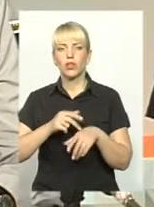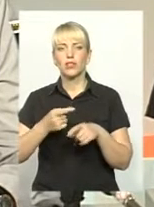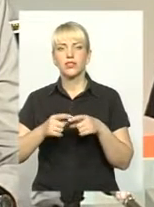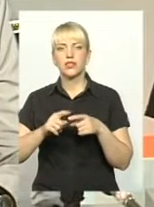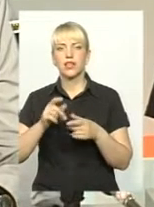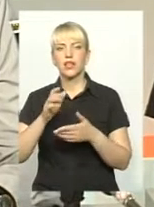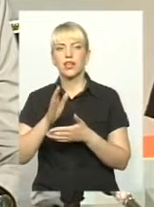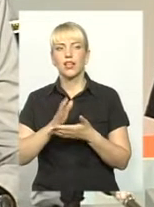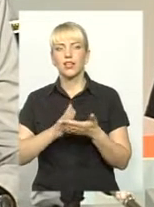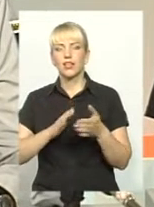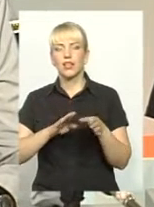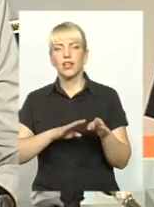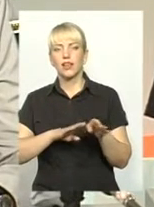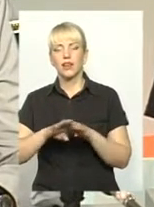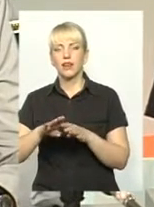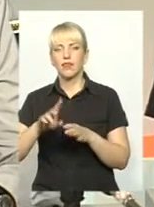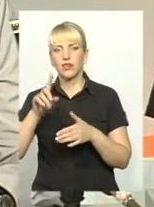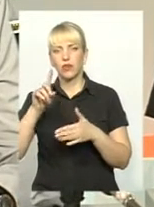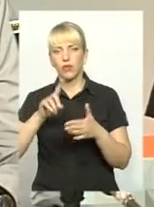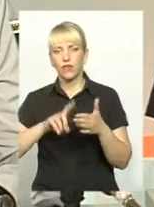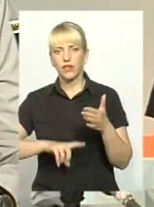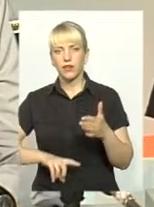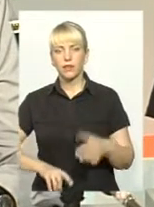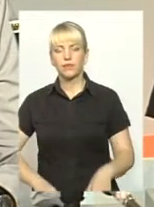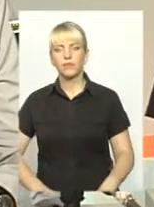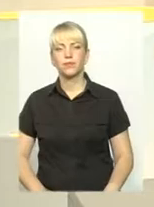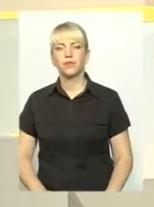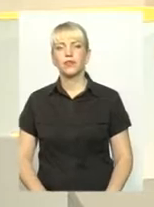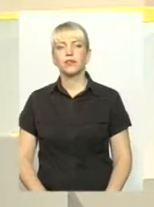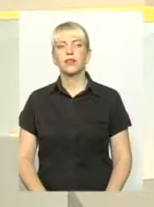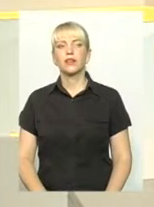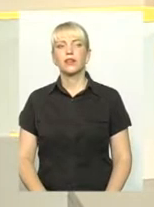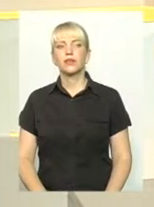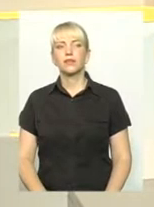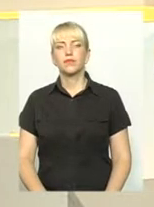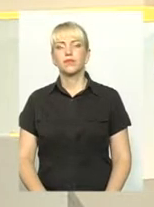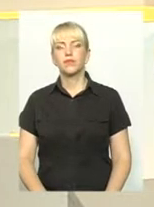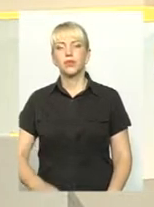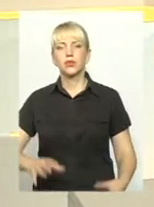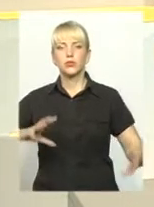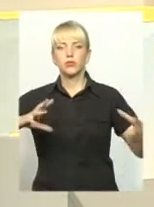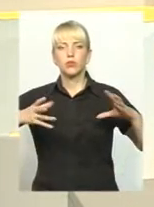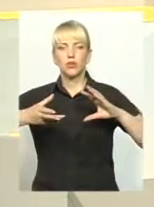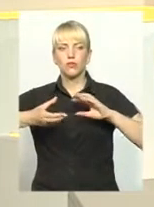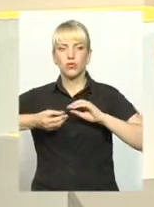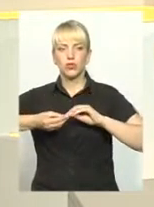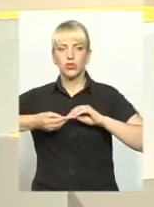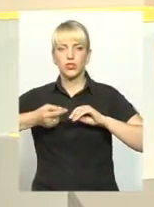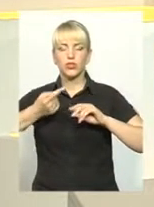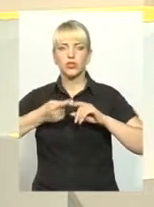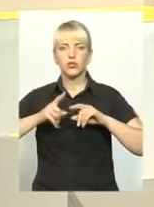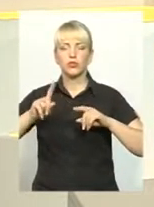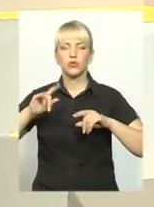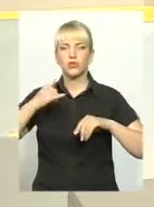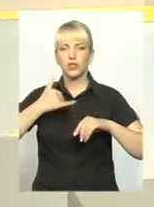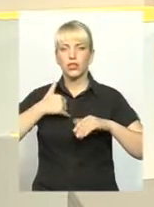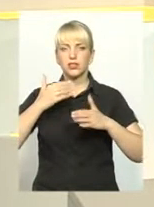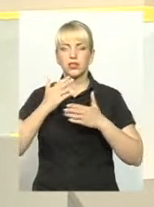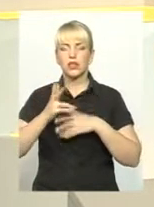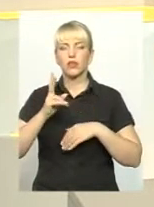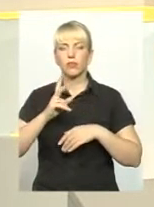є рівень довіри. Тобто, по суті, підсумовуючи, можна сказати, що в нас є кому і